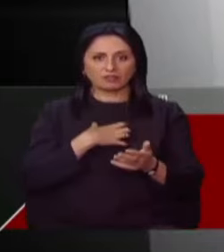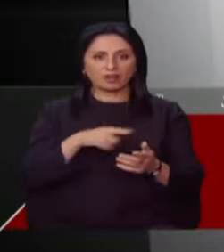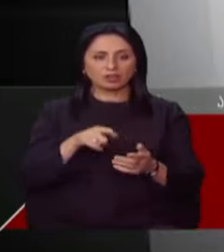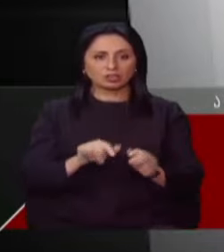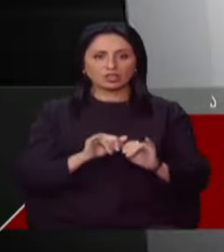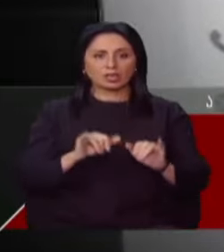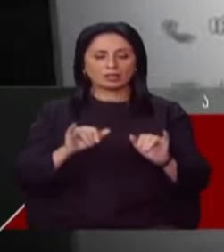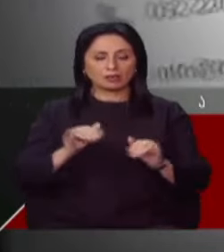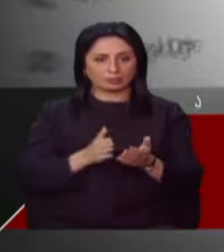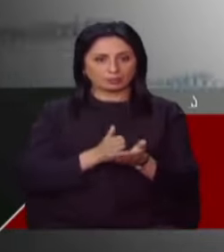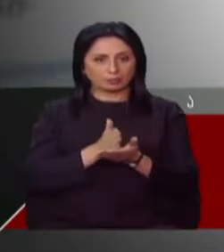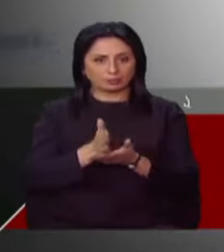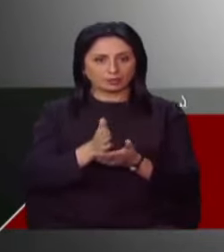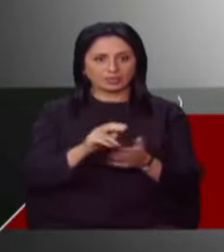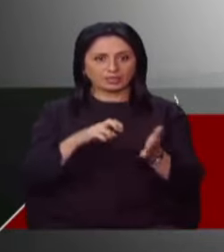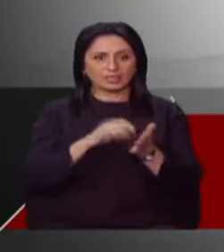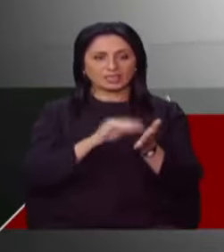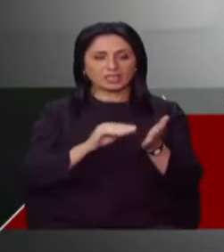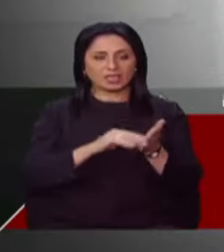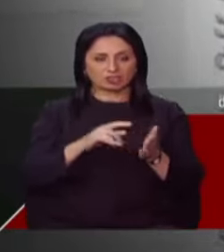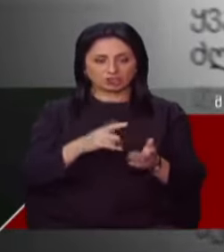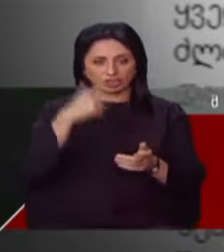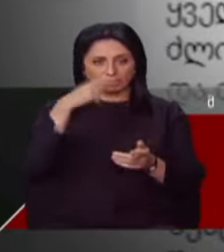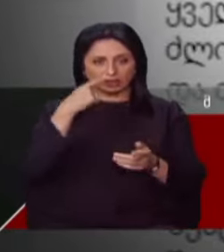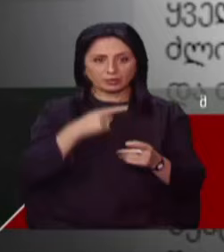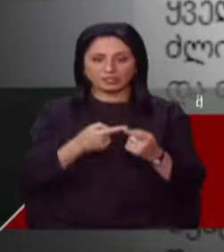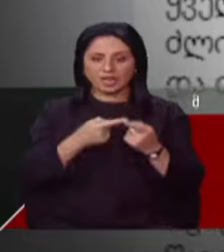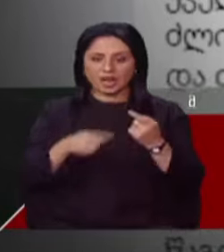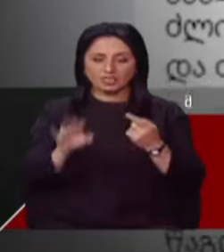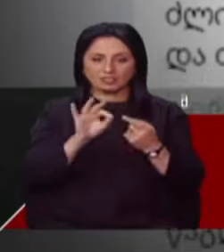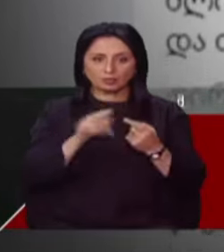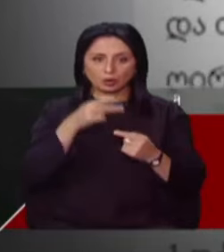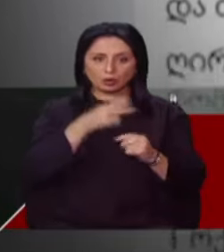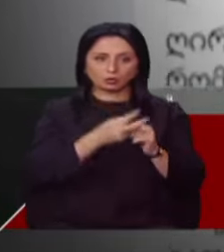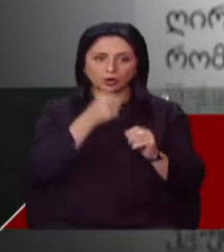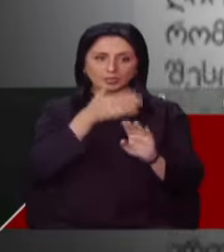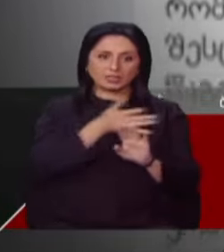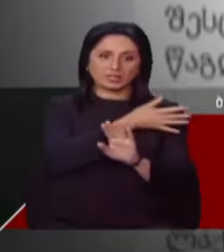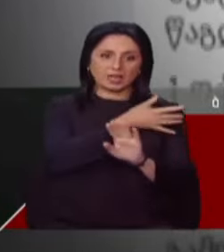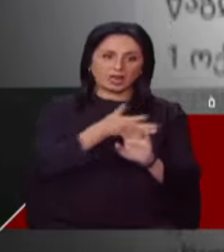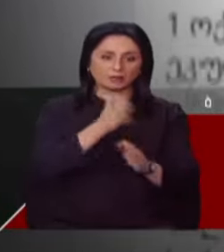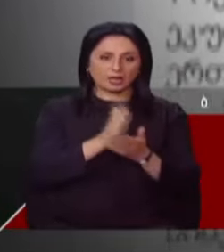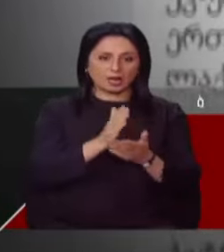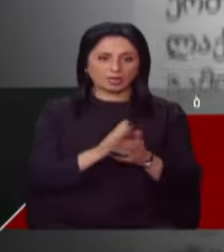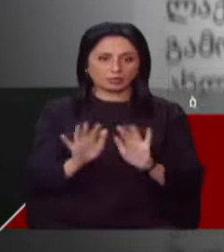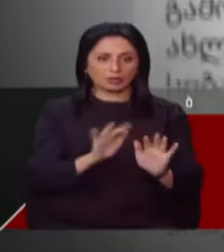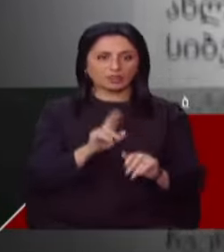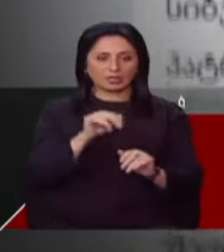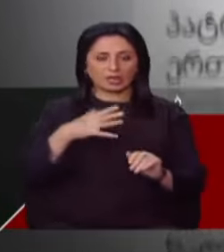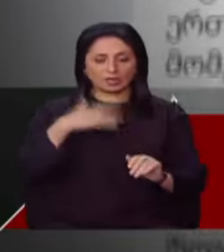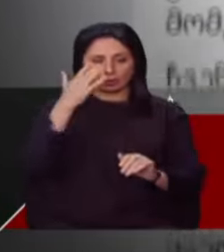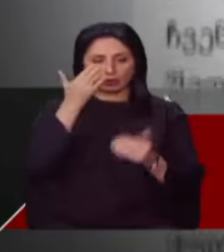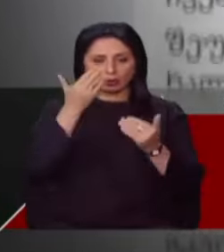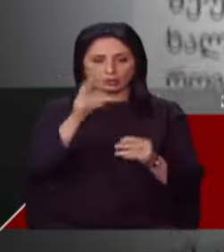ქვეყნის განვითარების მიმართულებით. წერილში ივანიშვილი საუბრობს განსხვავებაზე 2012 წლამდე არსებულ ვითარებასა და